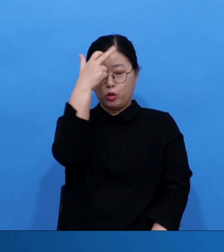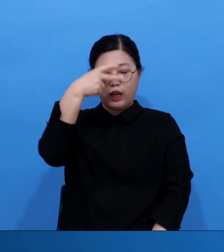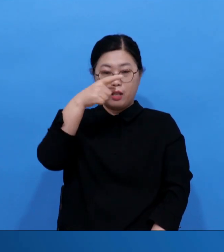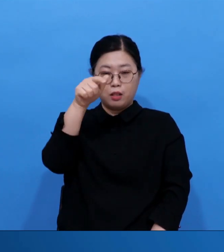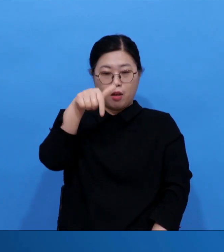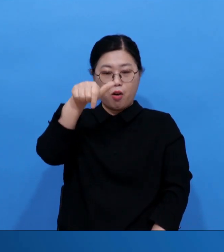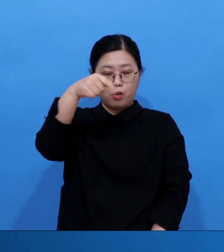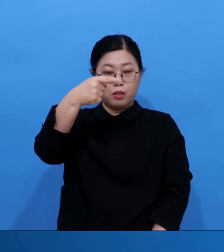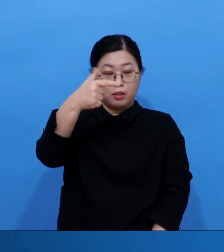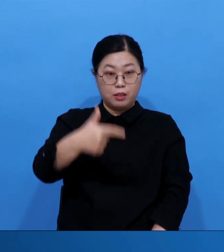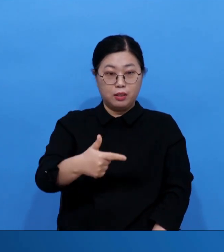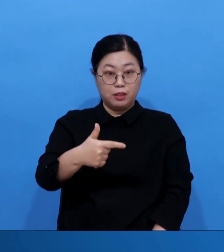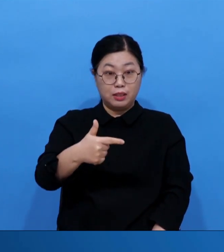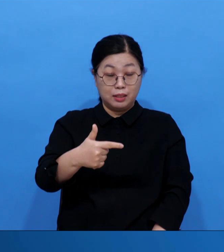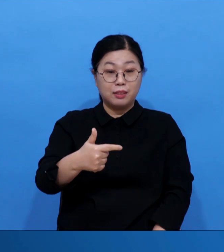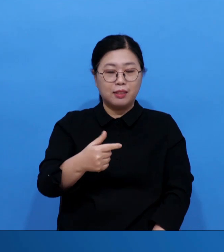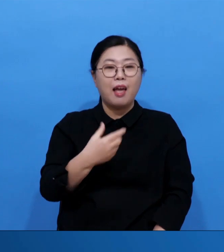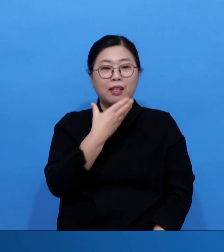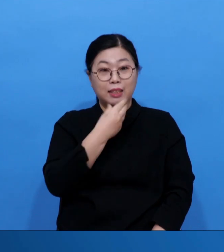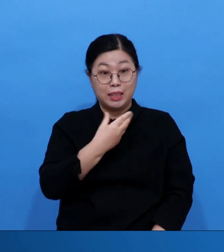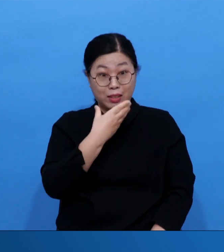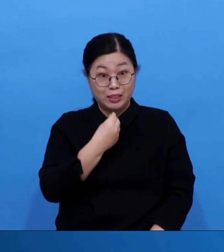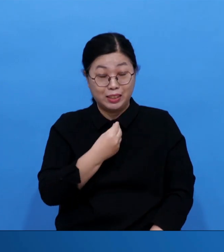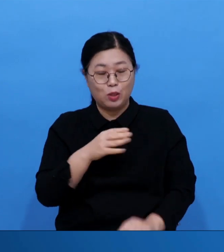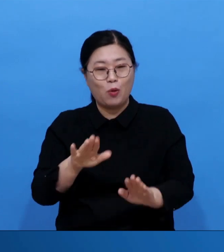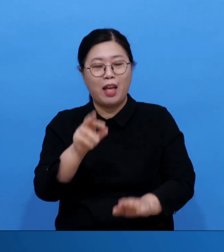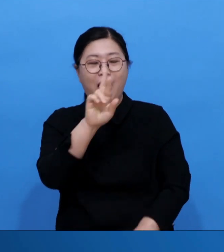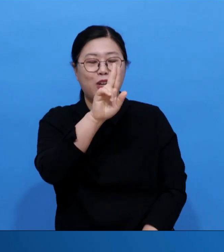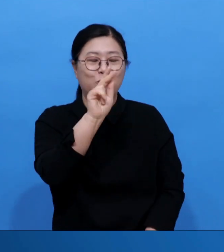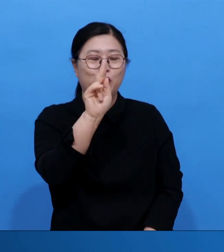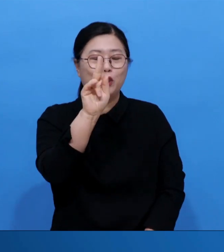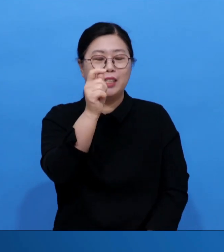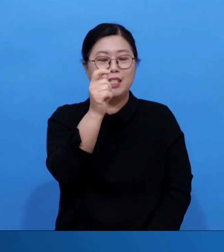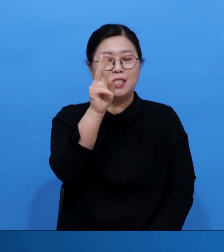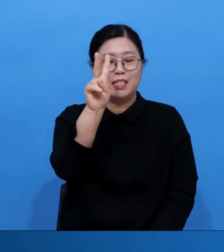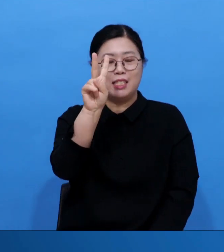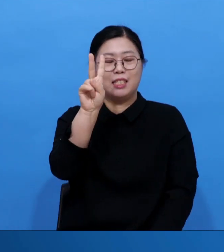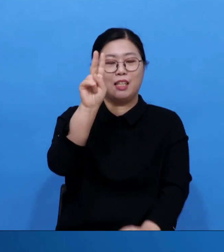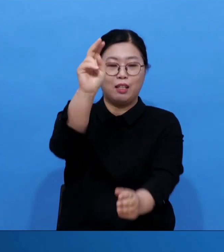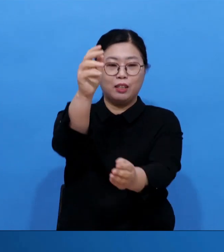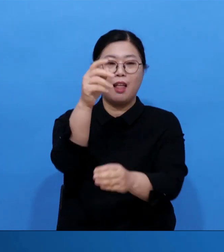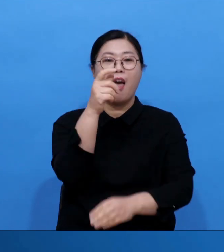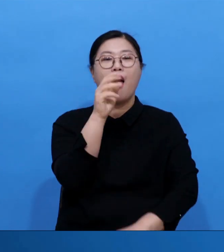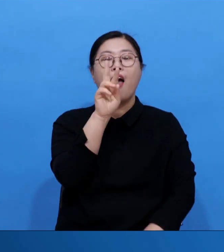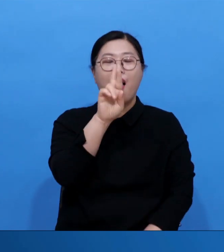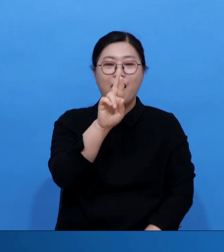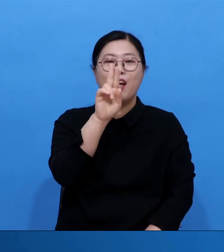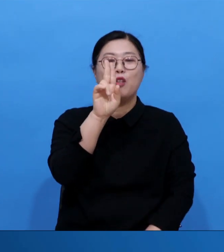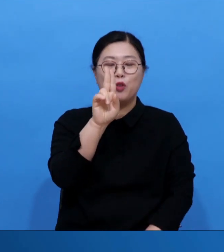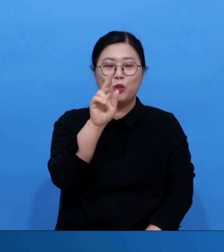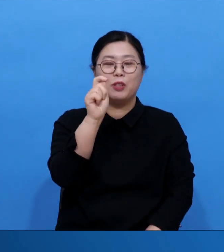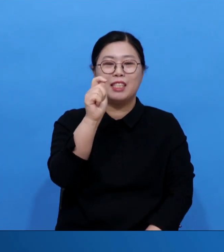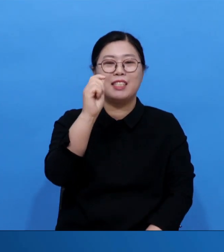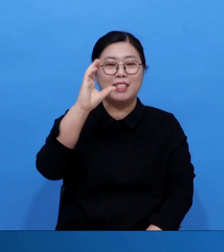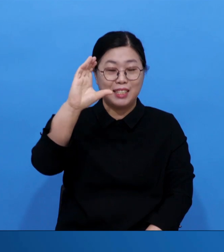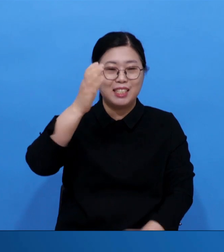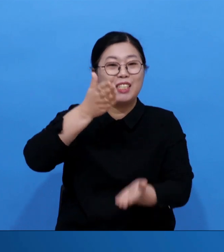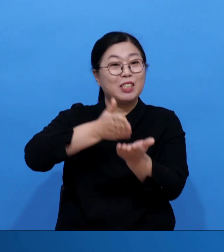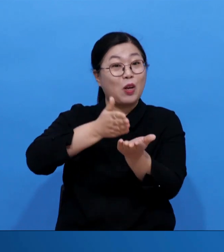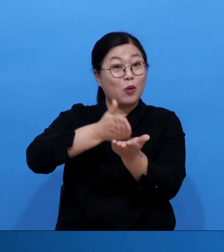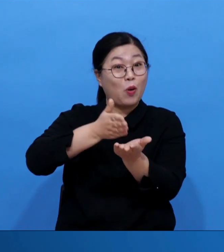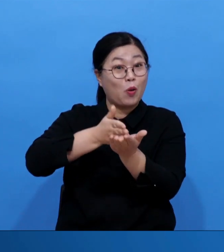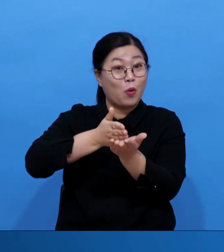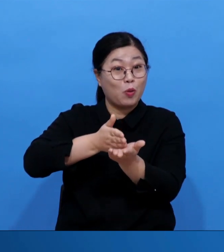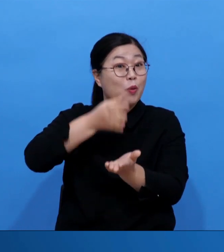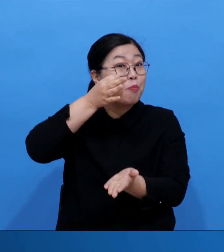the director of the Deaf Missions Department. RUTC 뉴스 시청 후에 전국과 전 세계의 농인들이 준비한